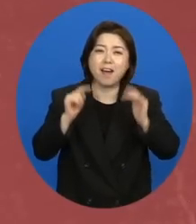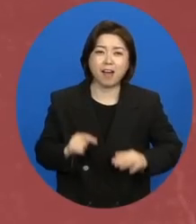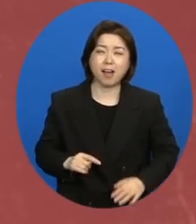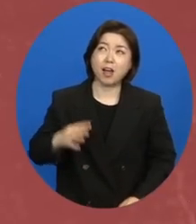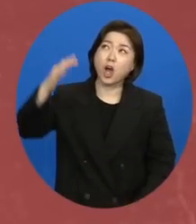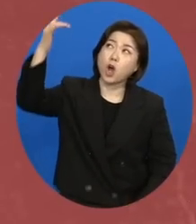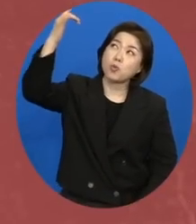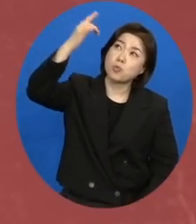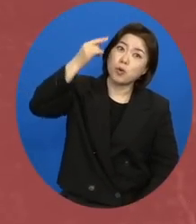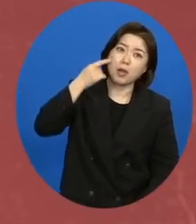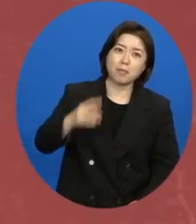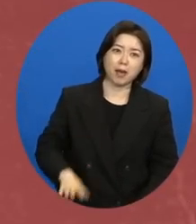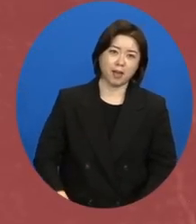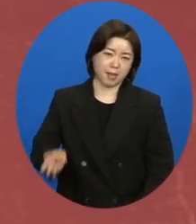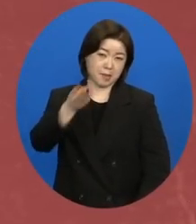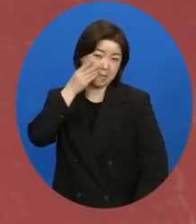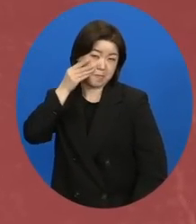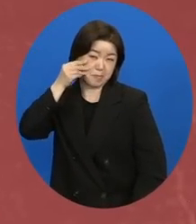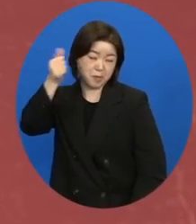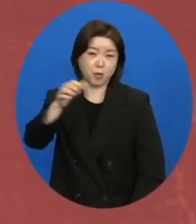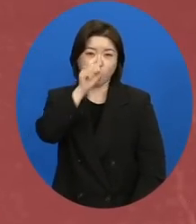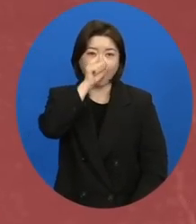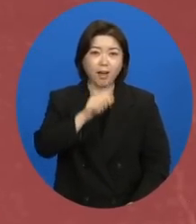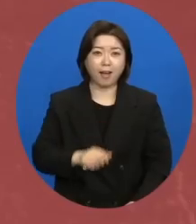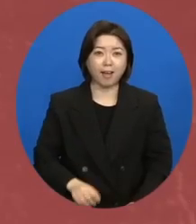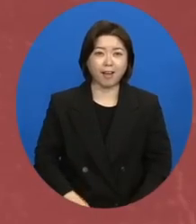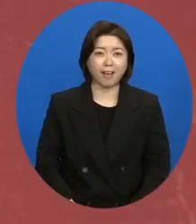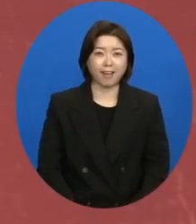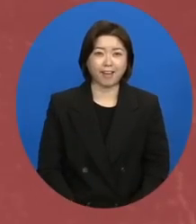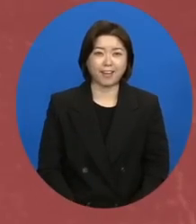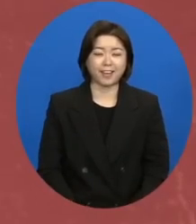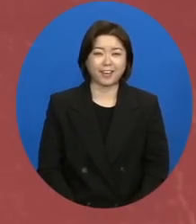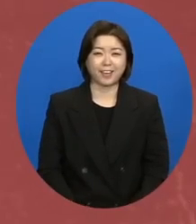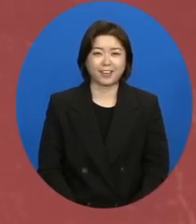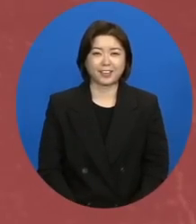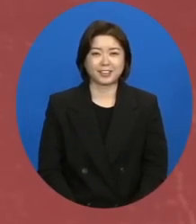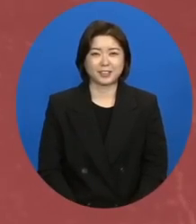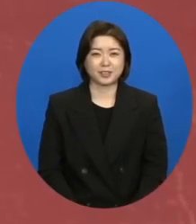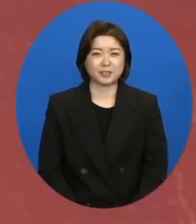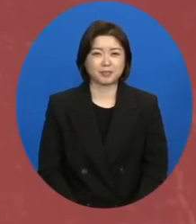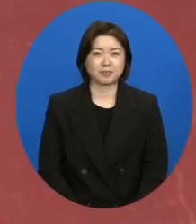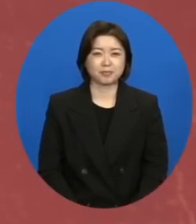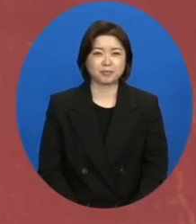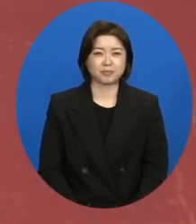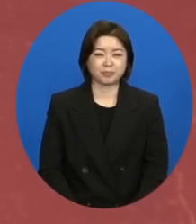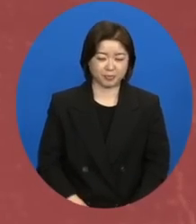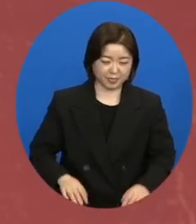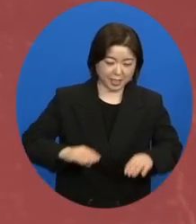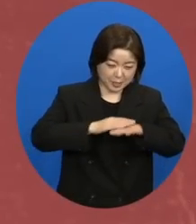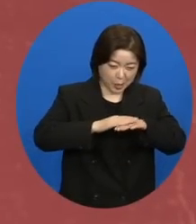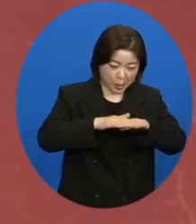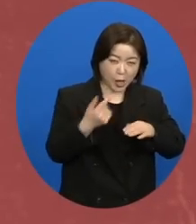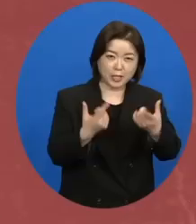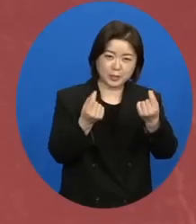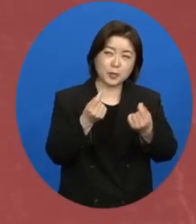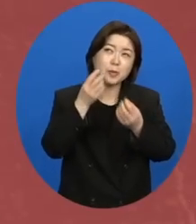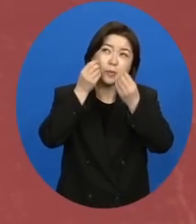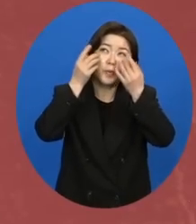타봐요. 윤기가 팍 나지. 예. 구도 닦은 것 같았어요